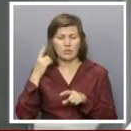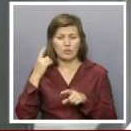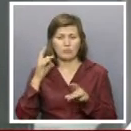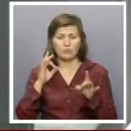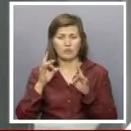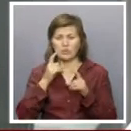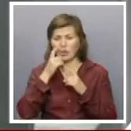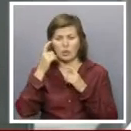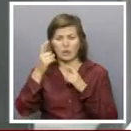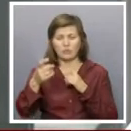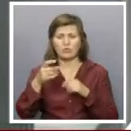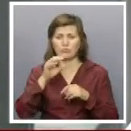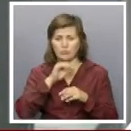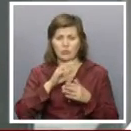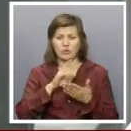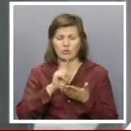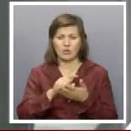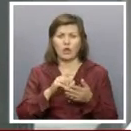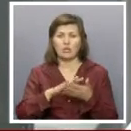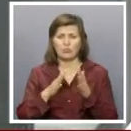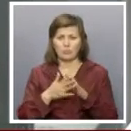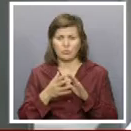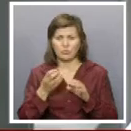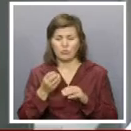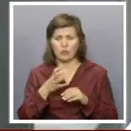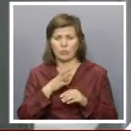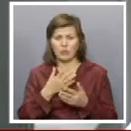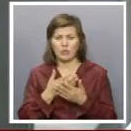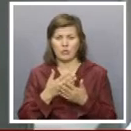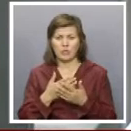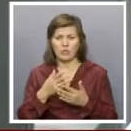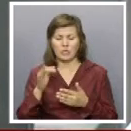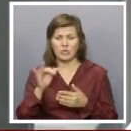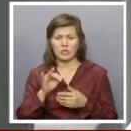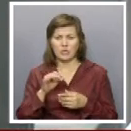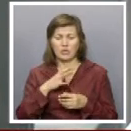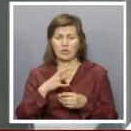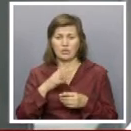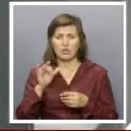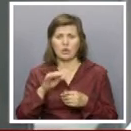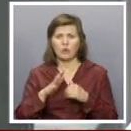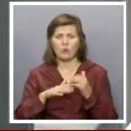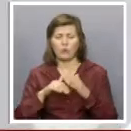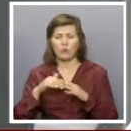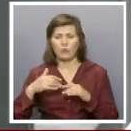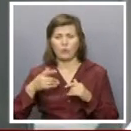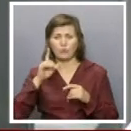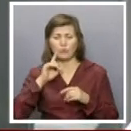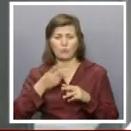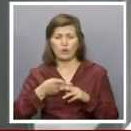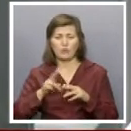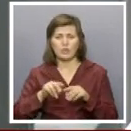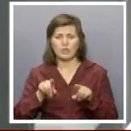керек, неғұрлым. Тағы бір шартында домбыраның тартқанда бауыры жұмсақ, қолға ыңғайлы келу керек.